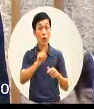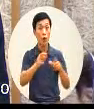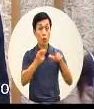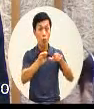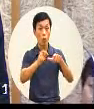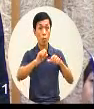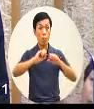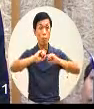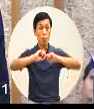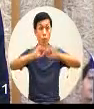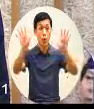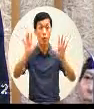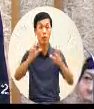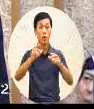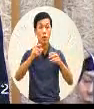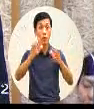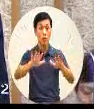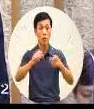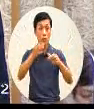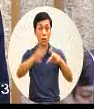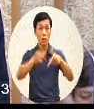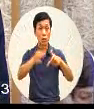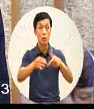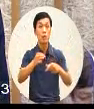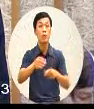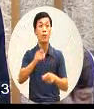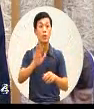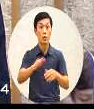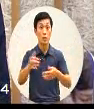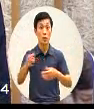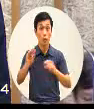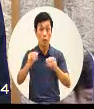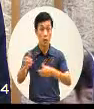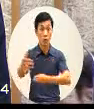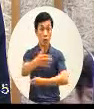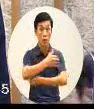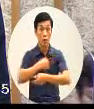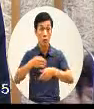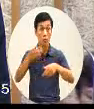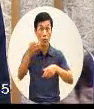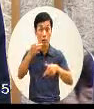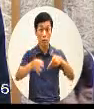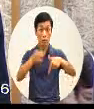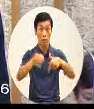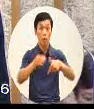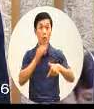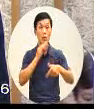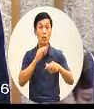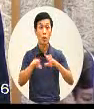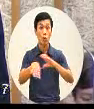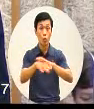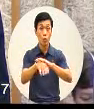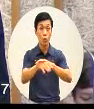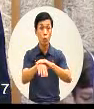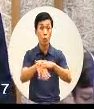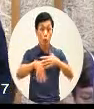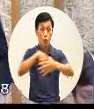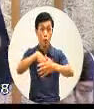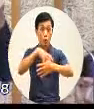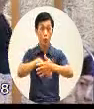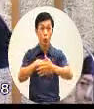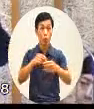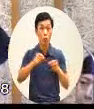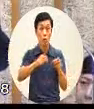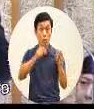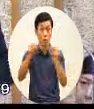咧讲的两行啦，一行是咱征收的价值，一个是农移价值，这是无同款的啦。可能